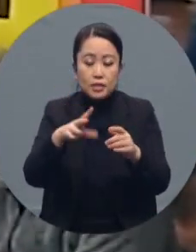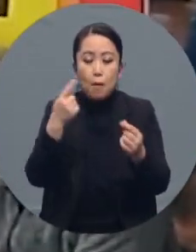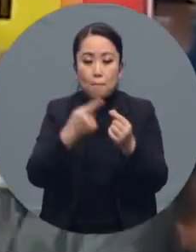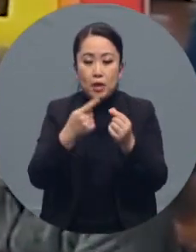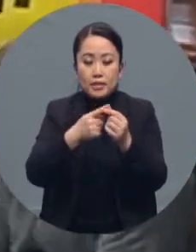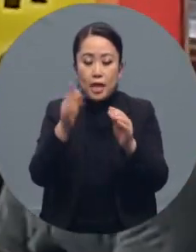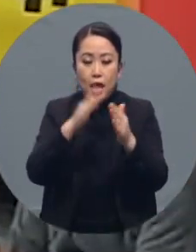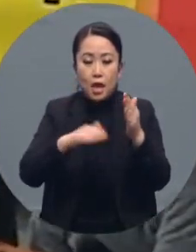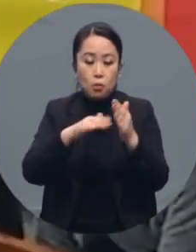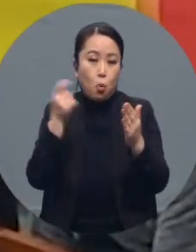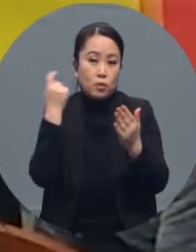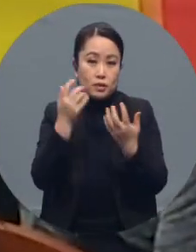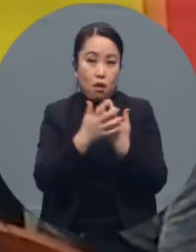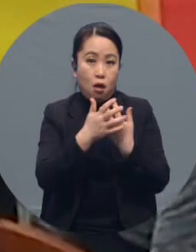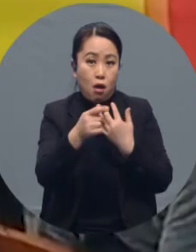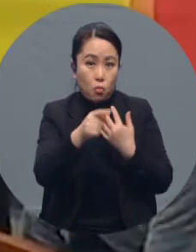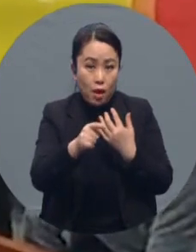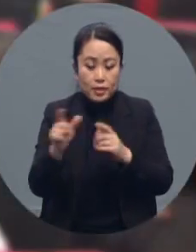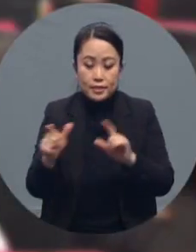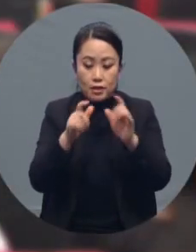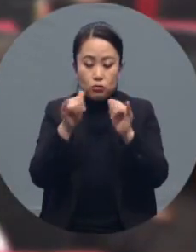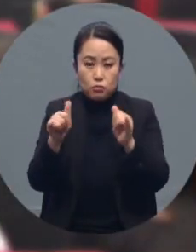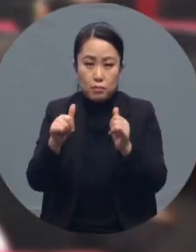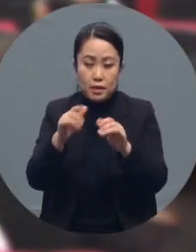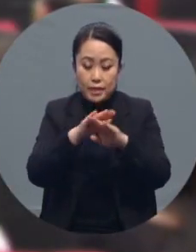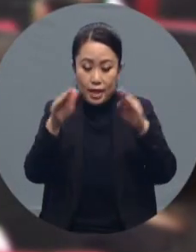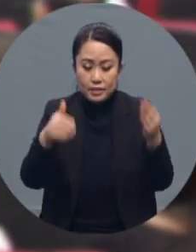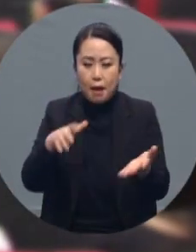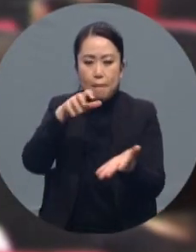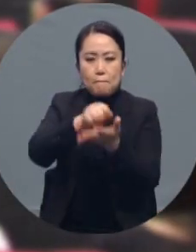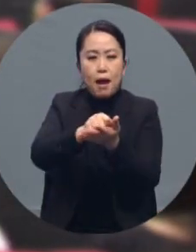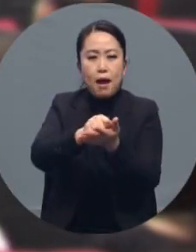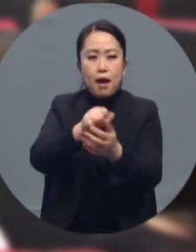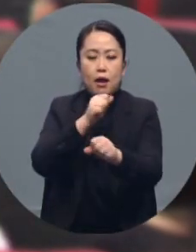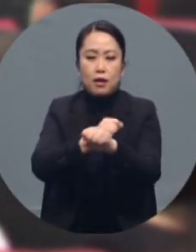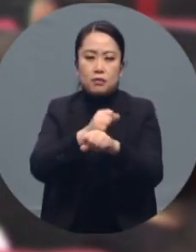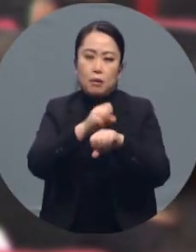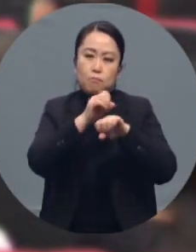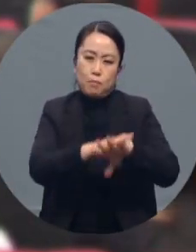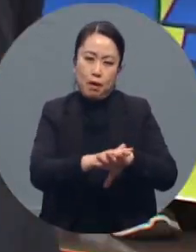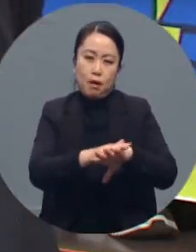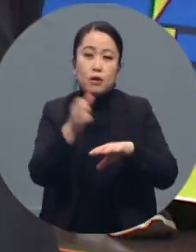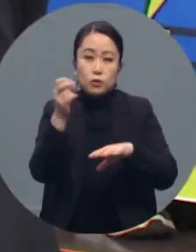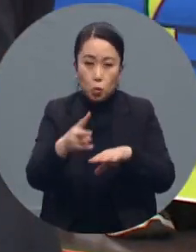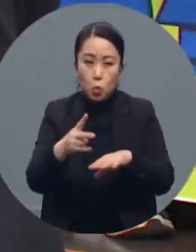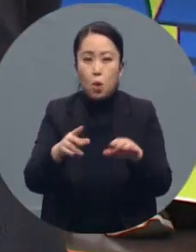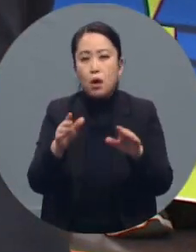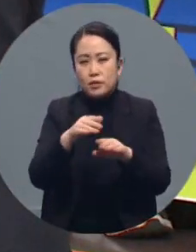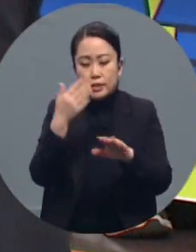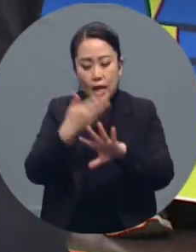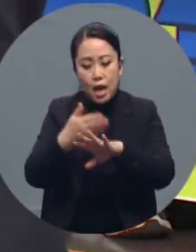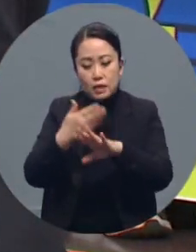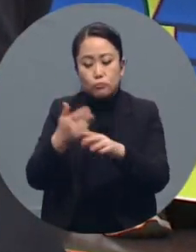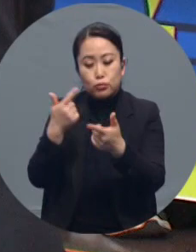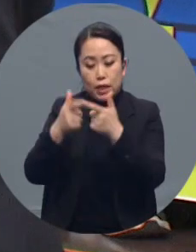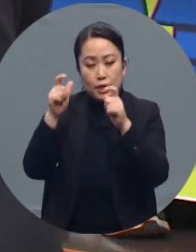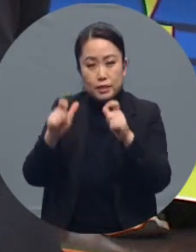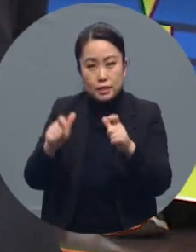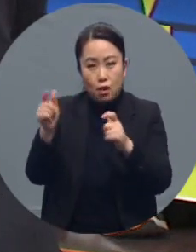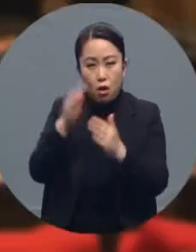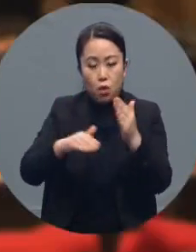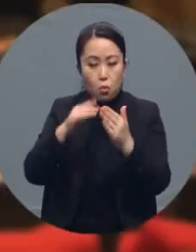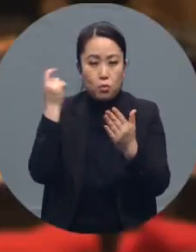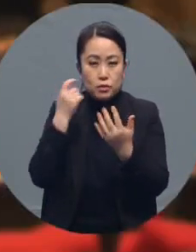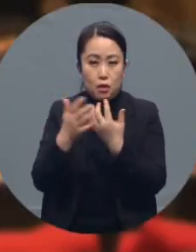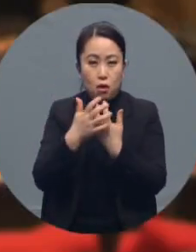지역 주민들이 단상을 점거해 무산됐고 연이은 부산 지역 공청회도 제대로 열리지 못했습니다.